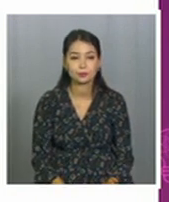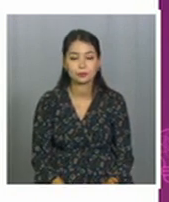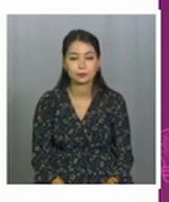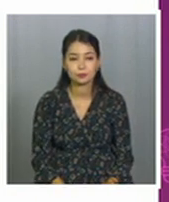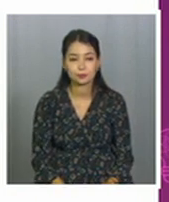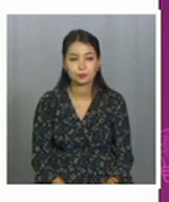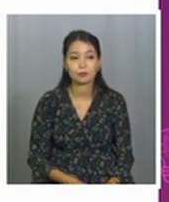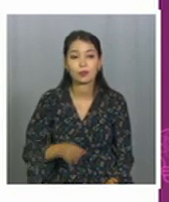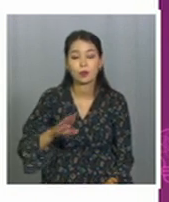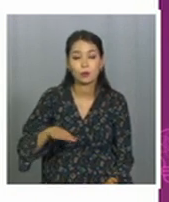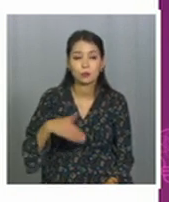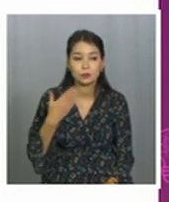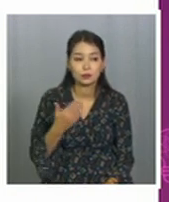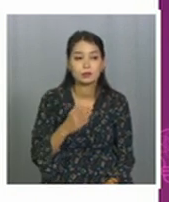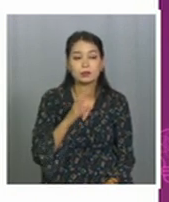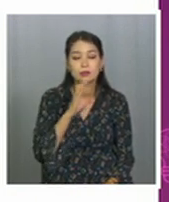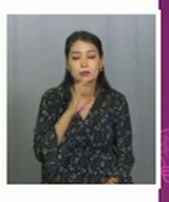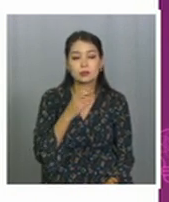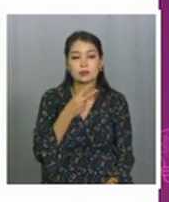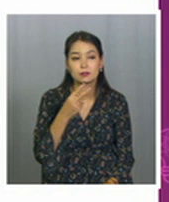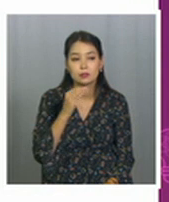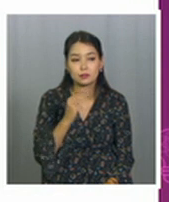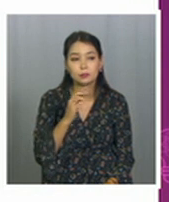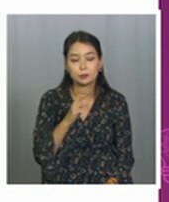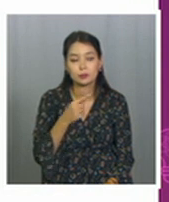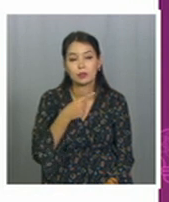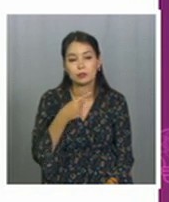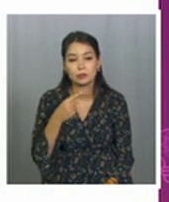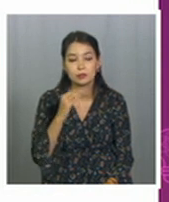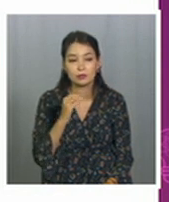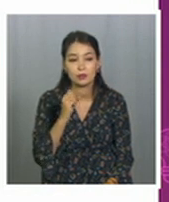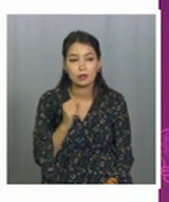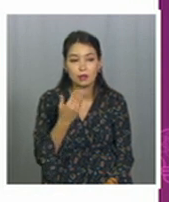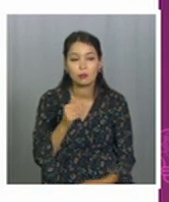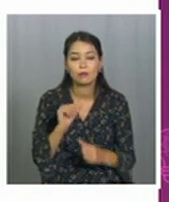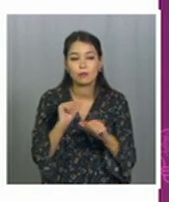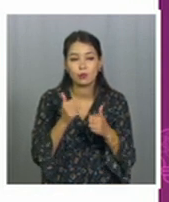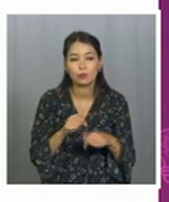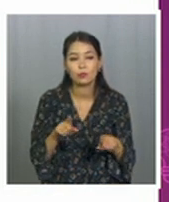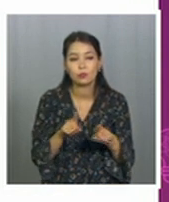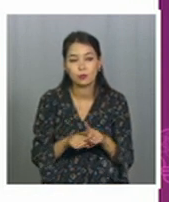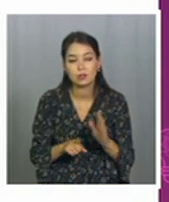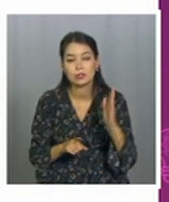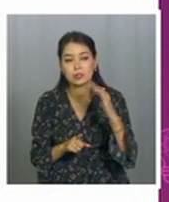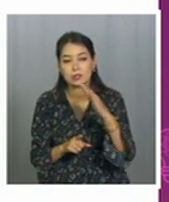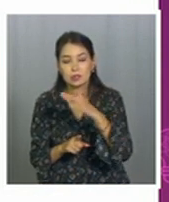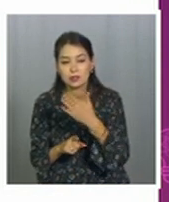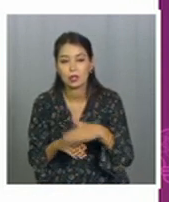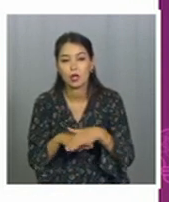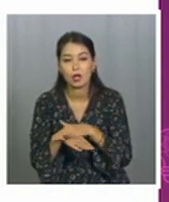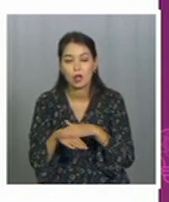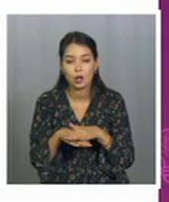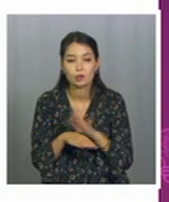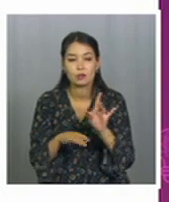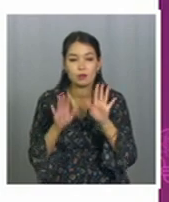Одан кейін S тен FB азайтылған FA формуласы бойынша қисық сызықты